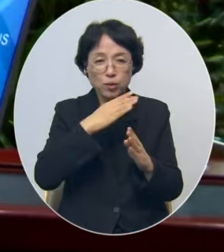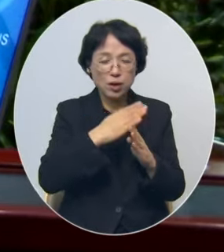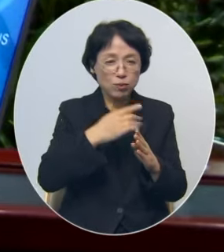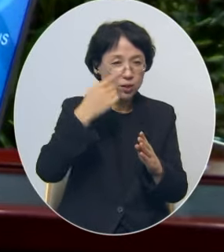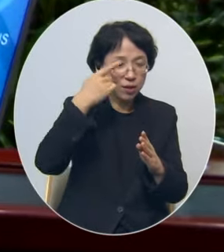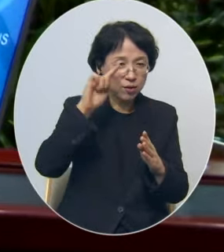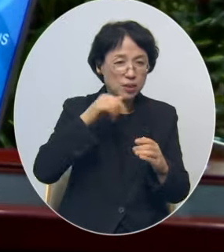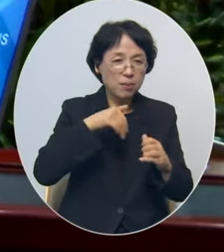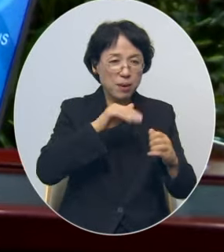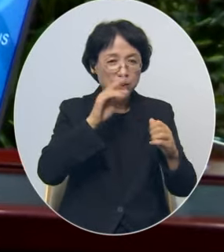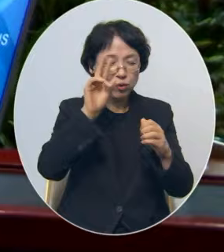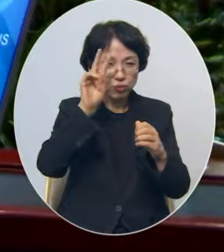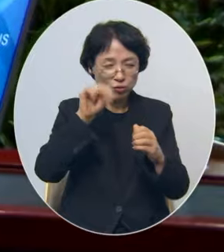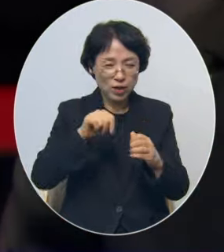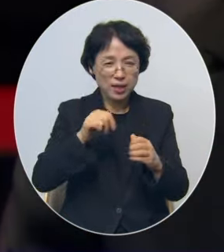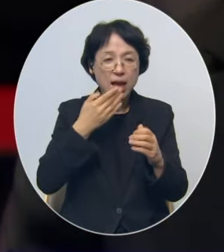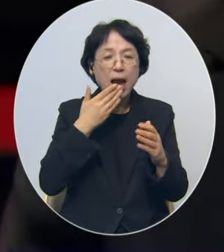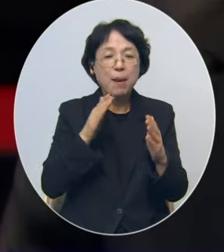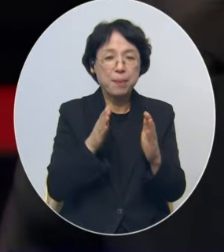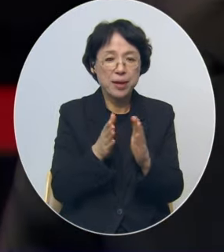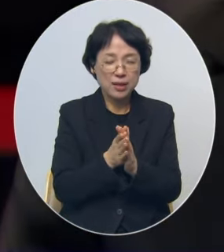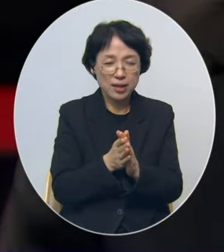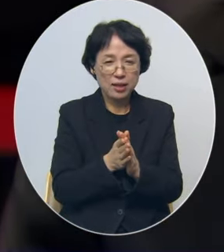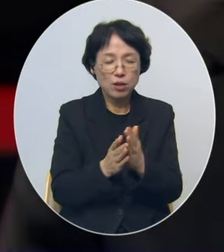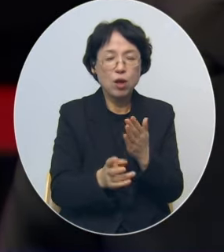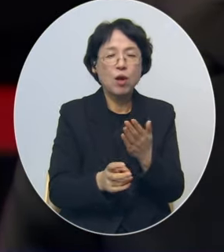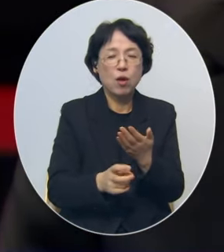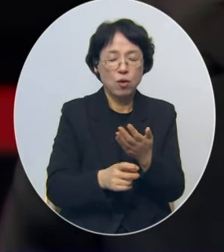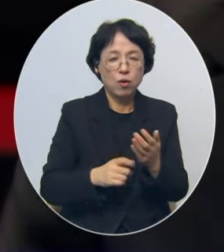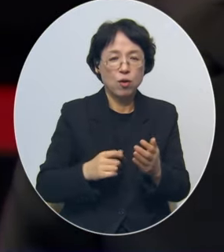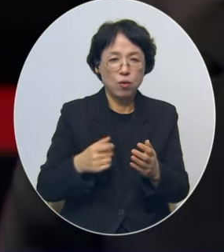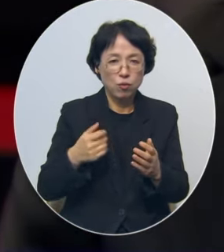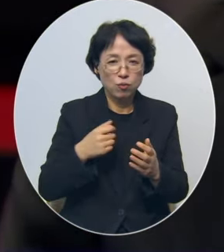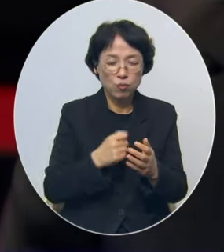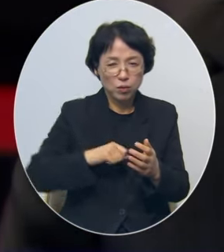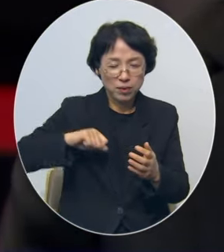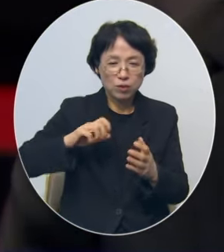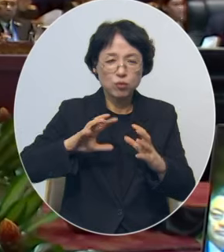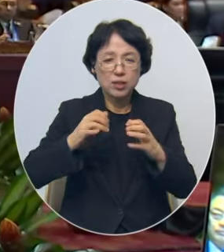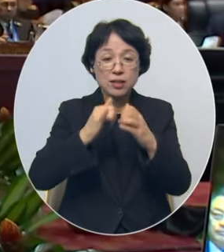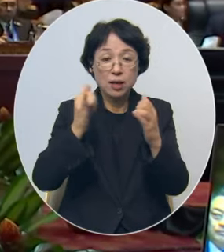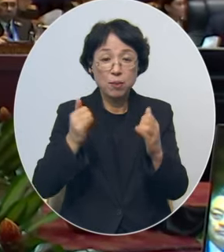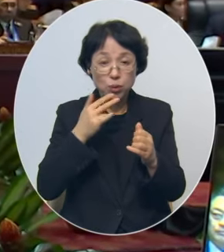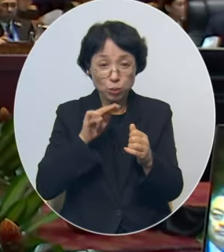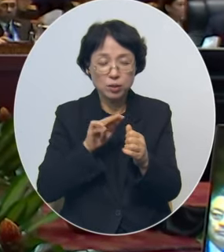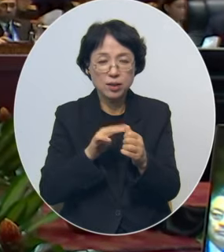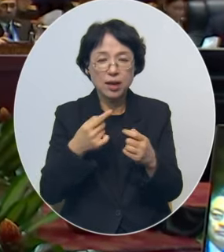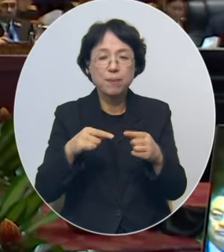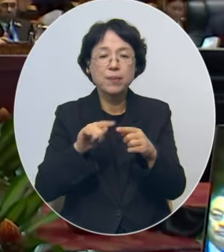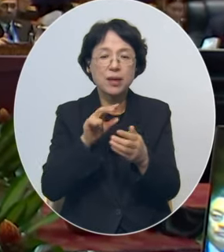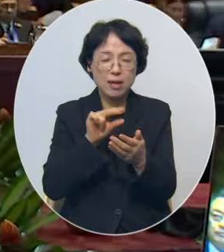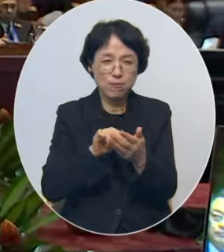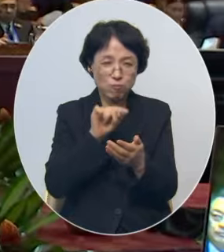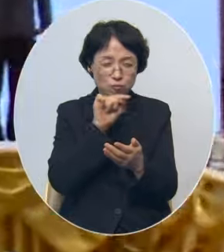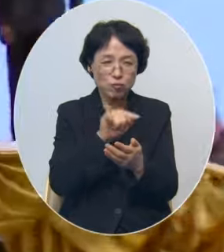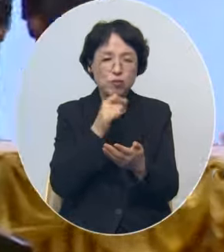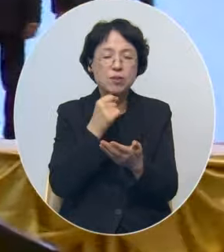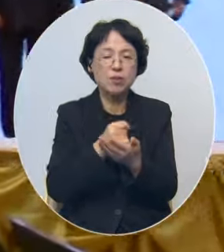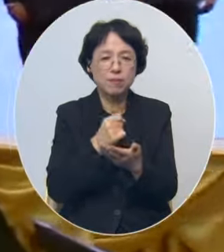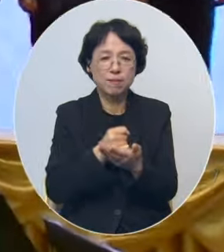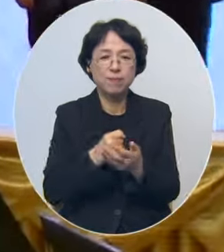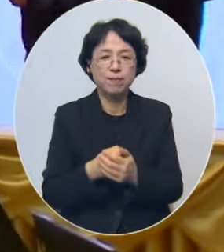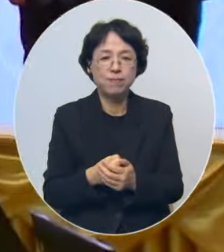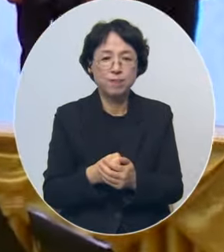파병은 UN 안보리 결의에 대한 정면 위반이자 국제 사회에 대한 중대한 도전이라며 함께 규탄했습니다 김